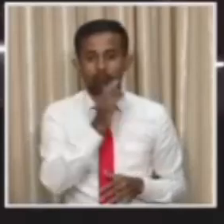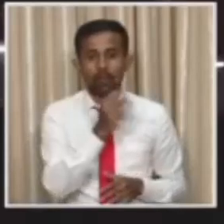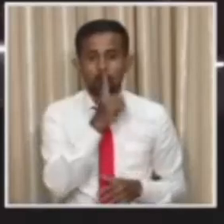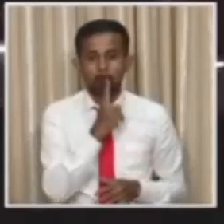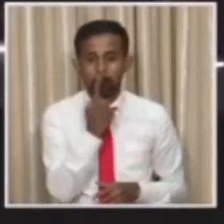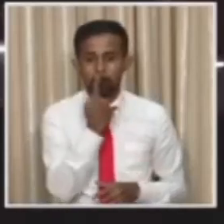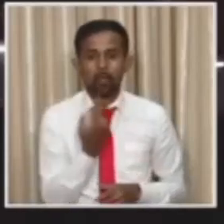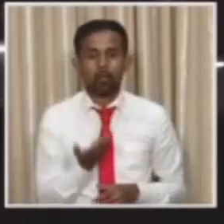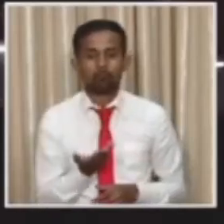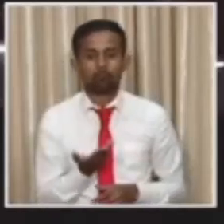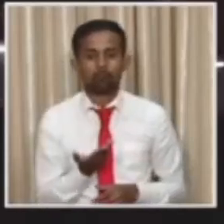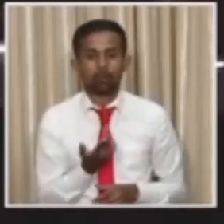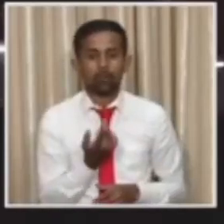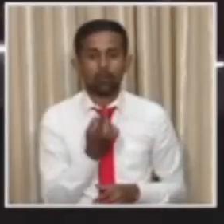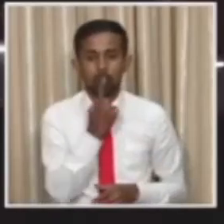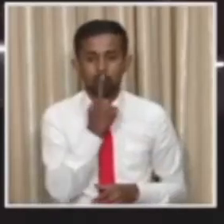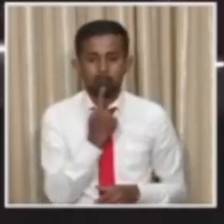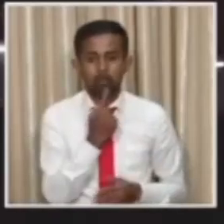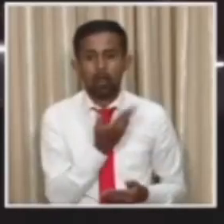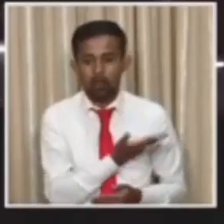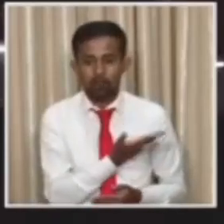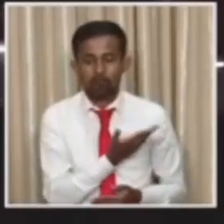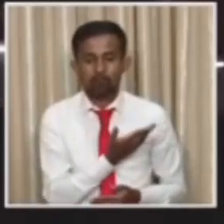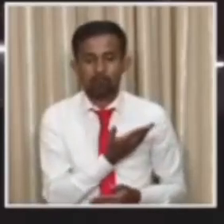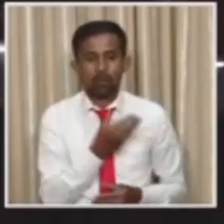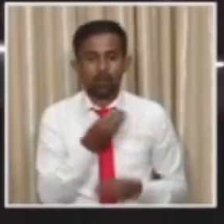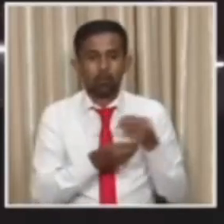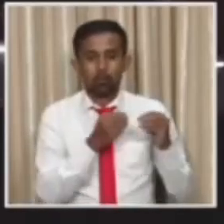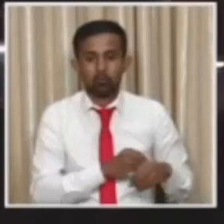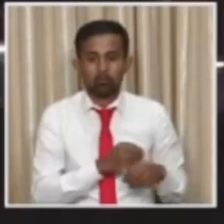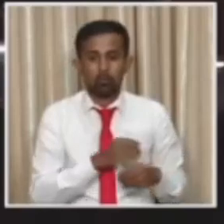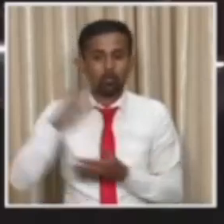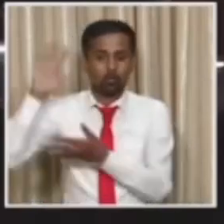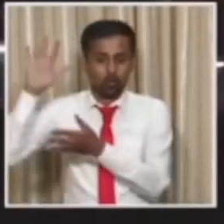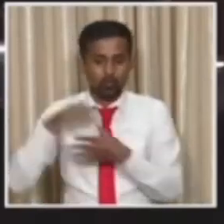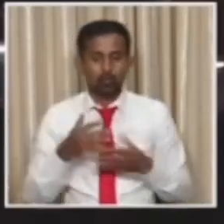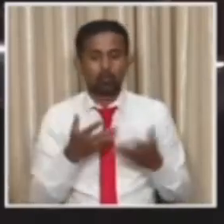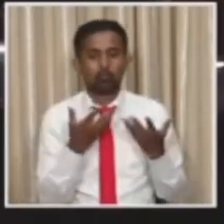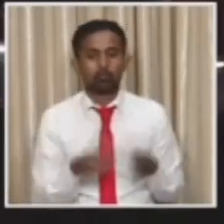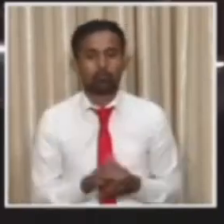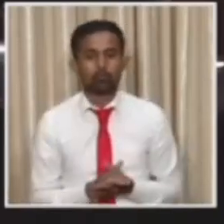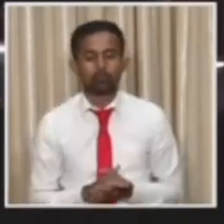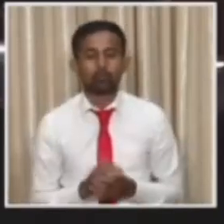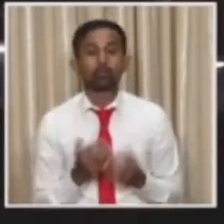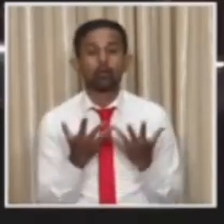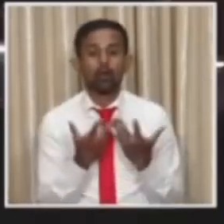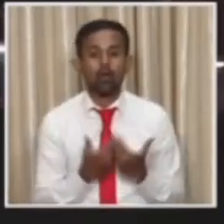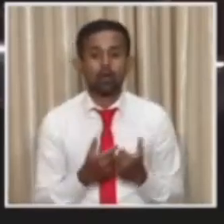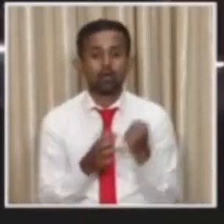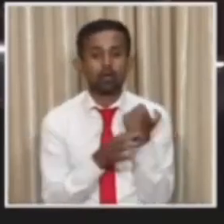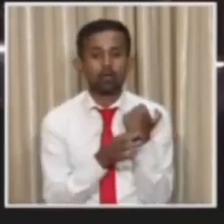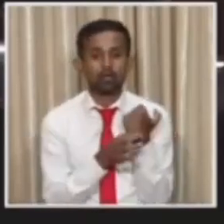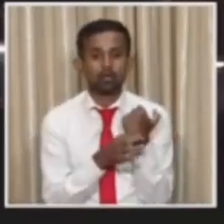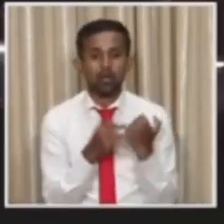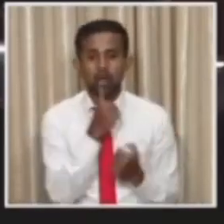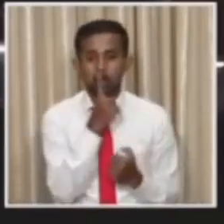තිබ්බා මීපැණි තියෙනවා හැබැයි ඒ කර්මාන්තේ බිම වටලා පිටරටින් ගේන තත්ත්වයටපත් උනා කොච්චර ප්‍රමාණයක් ආයුර්වේදයට